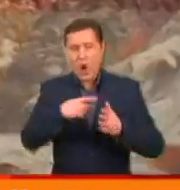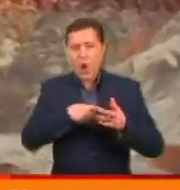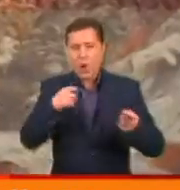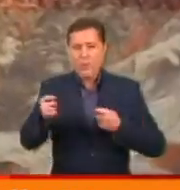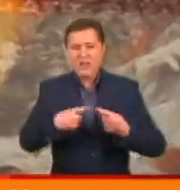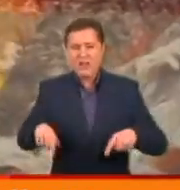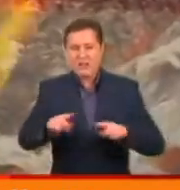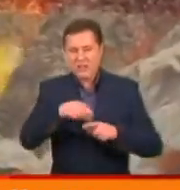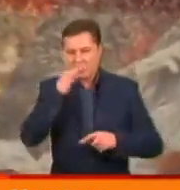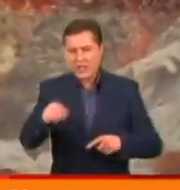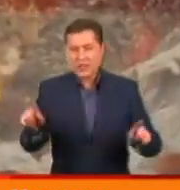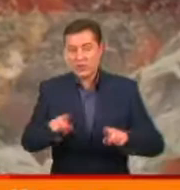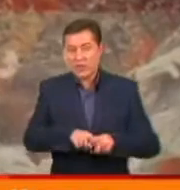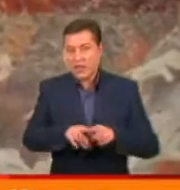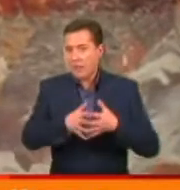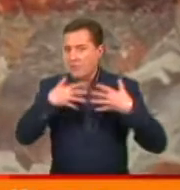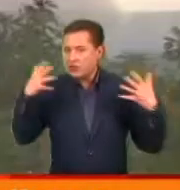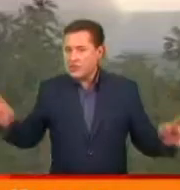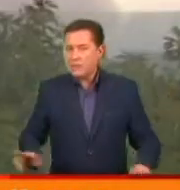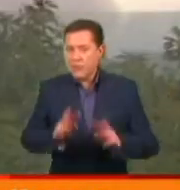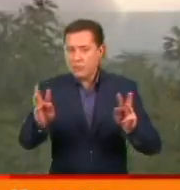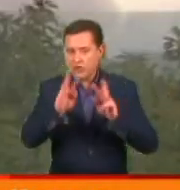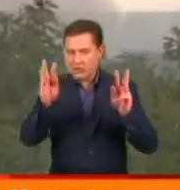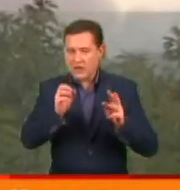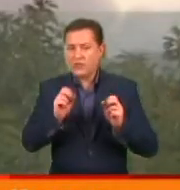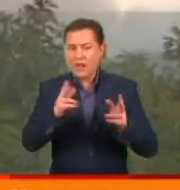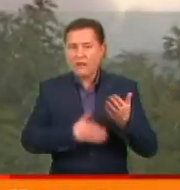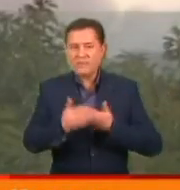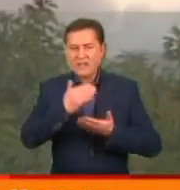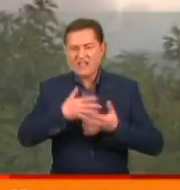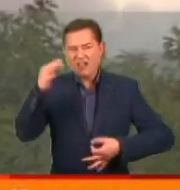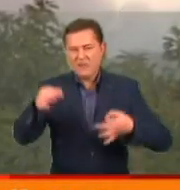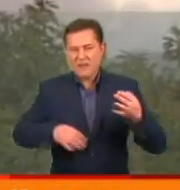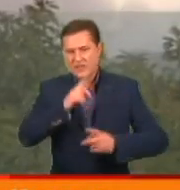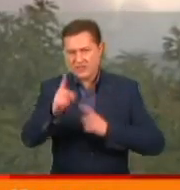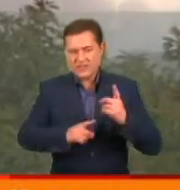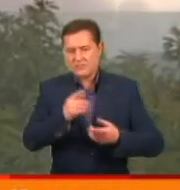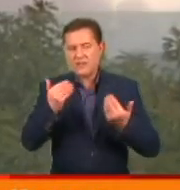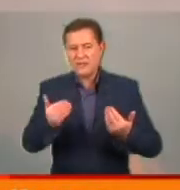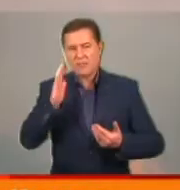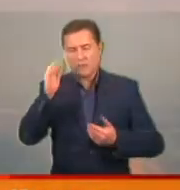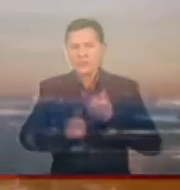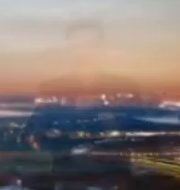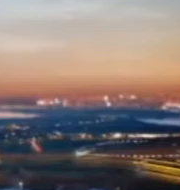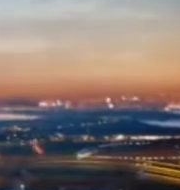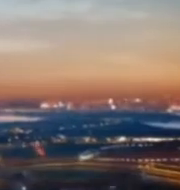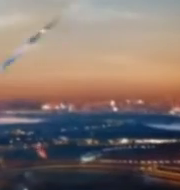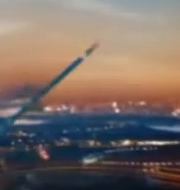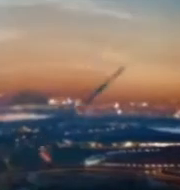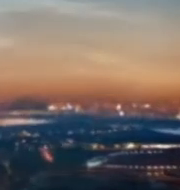Джері Браун заявив, що такі масштабні пожежі, як наслідок кліматичних змін, тепер будуть щороку.